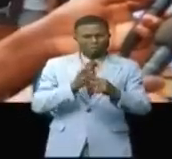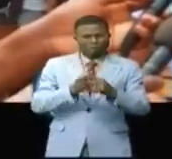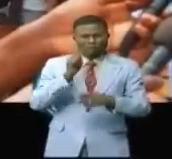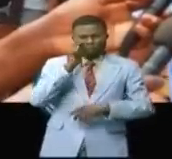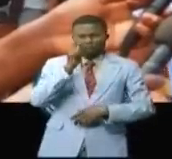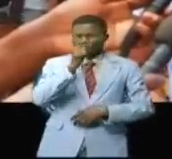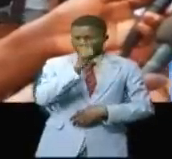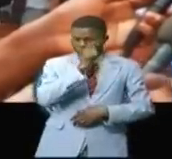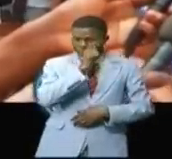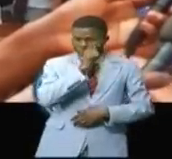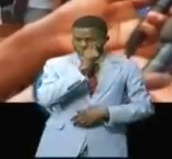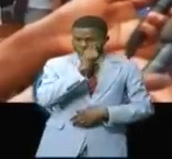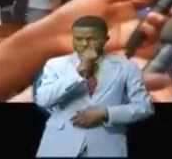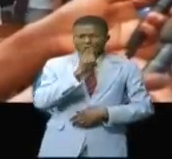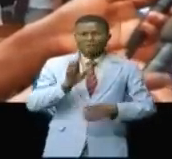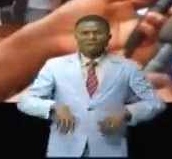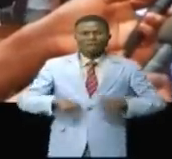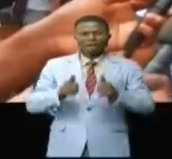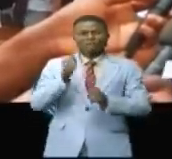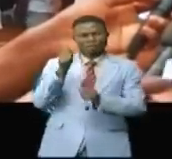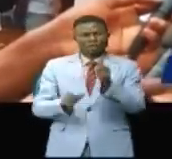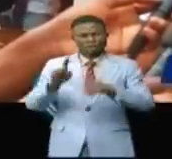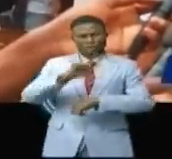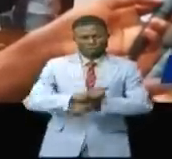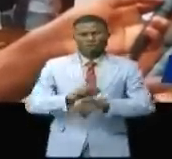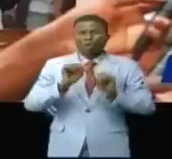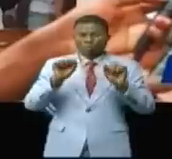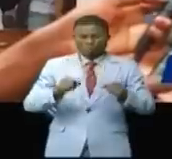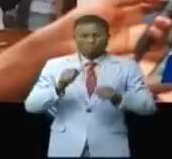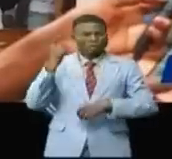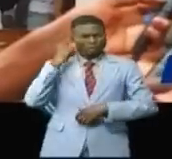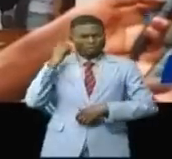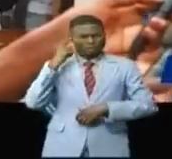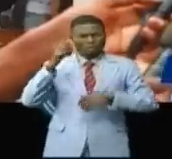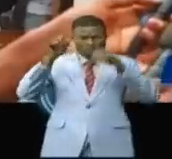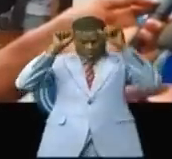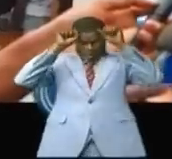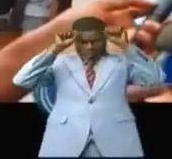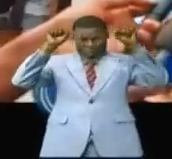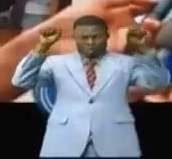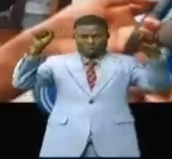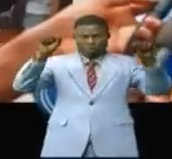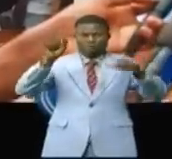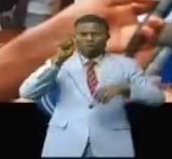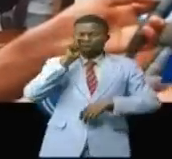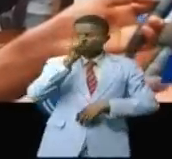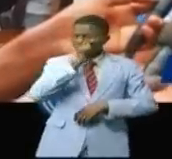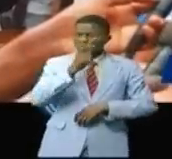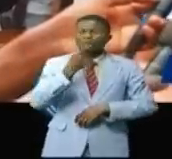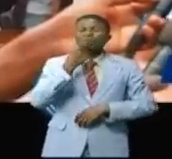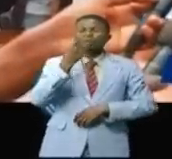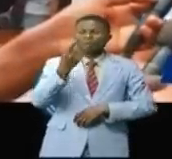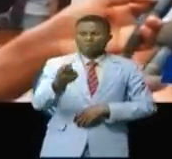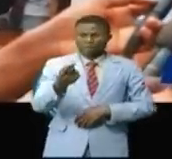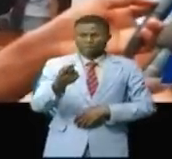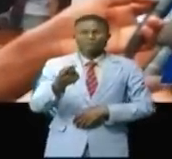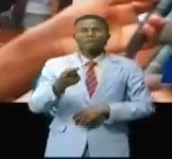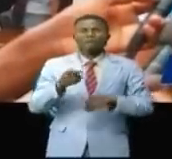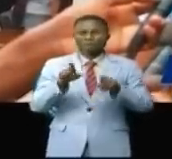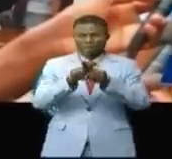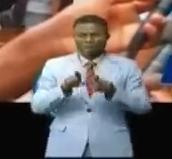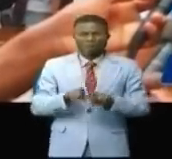dans la vie quotidienne c'est pas évident nous avons entendu le président de des personnes vivant avec handicap l'exprimer